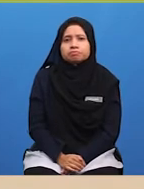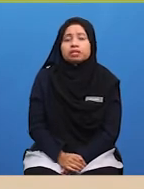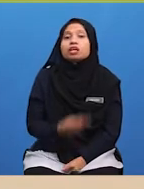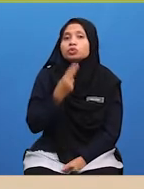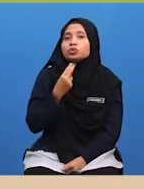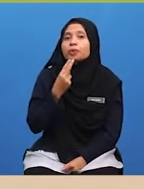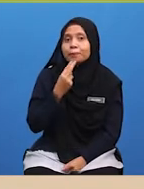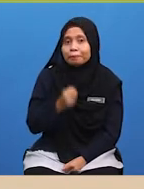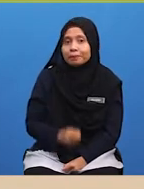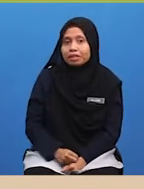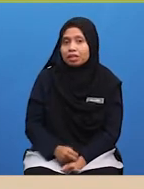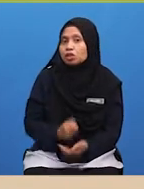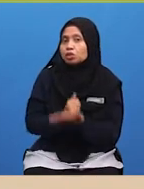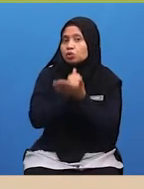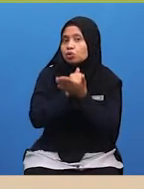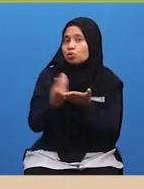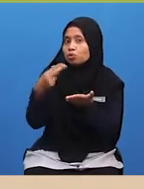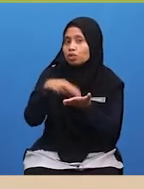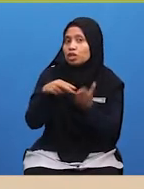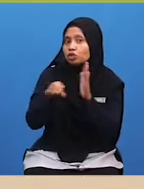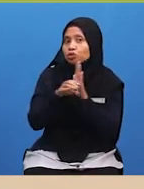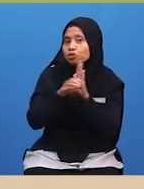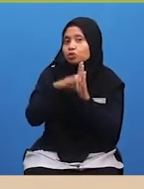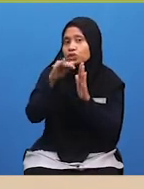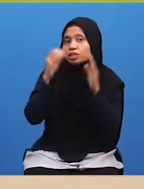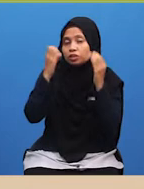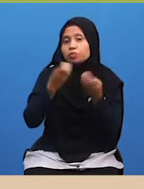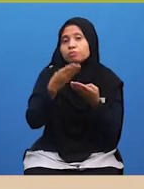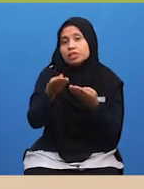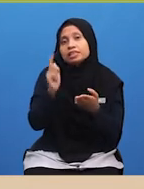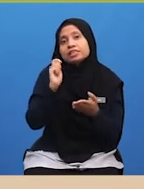Comel, tolong ulang contoh-contoh yang cikgu berikan tadi.